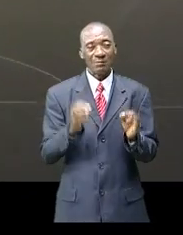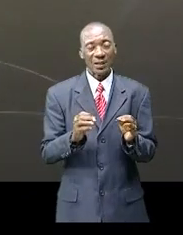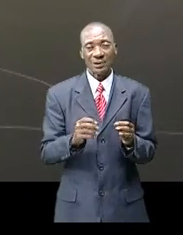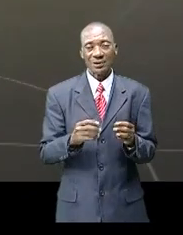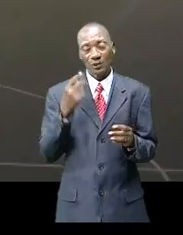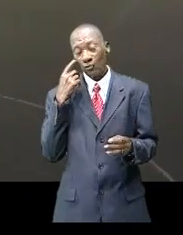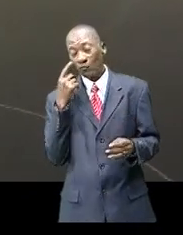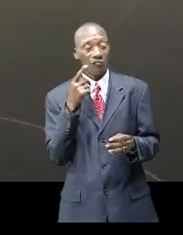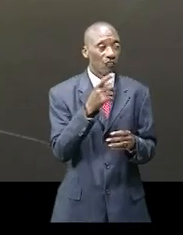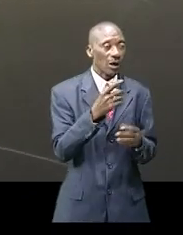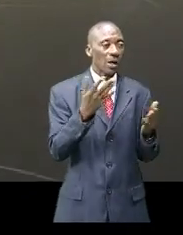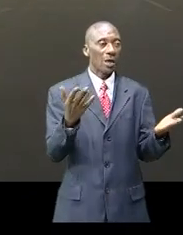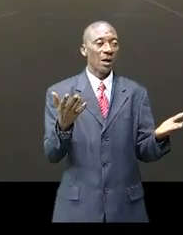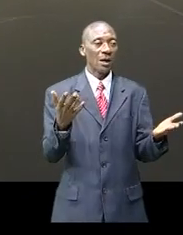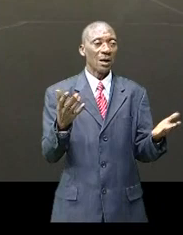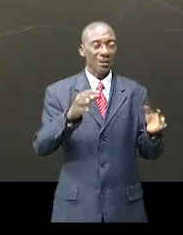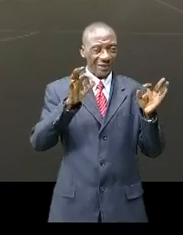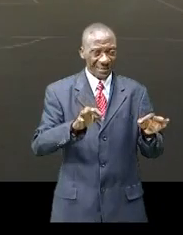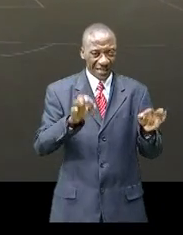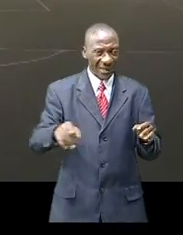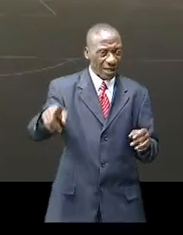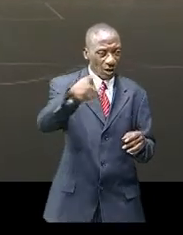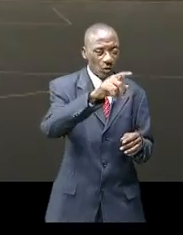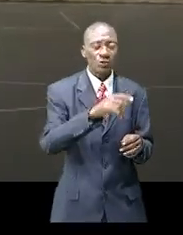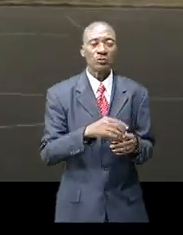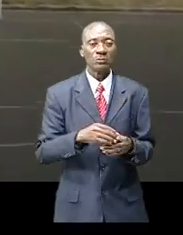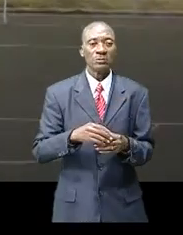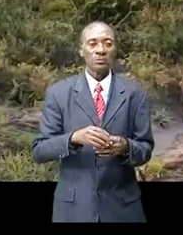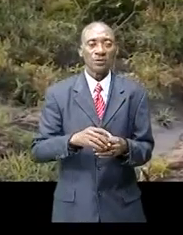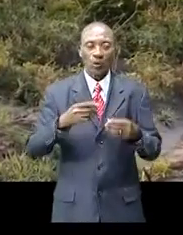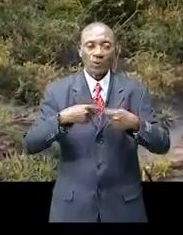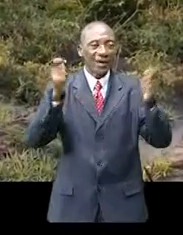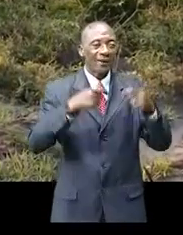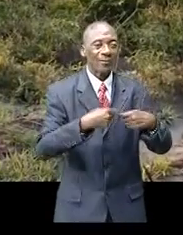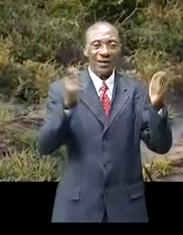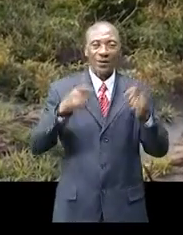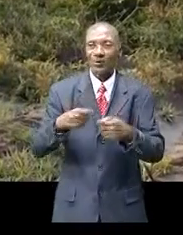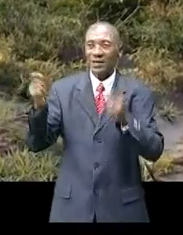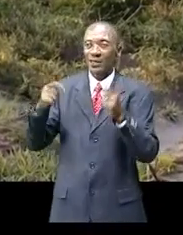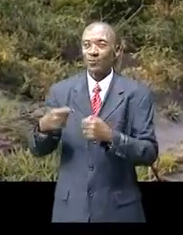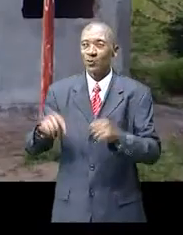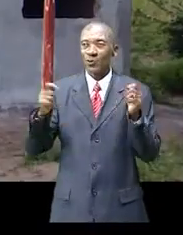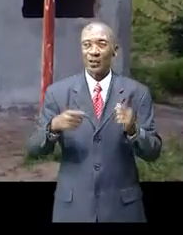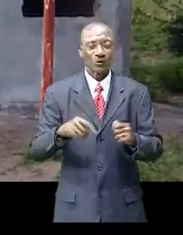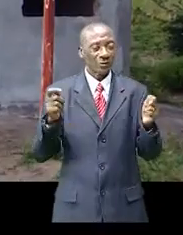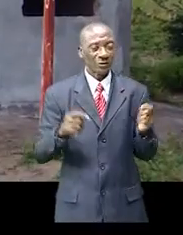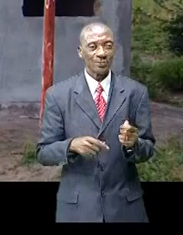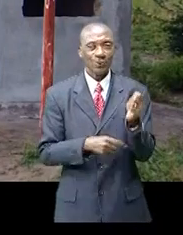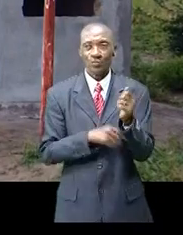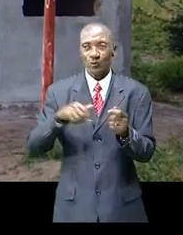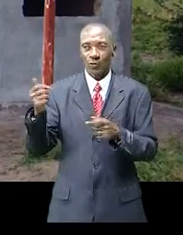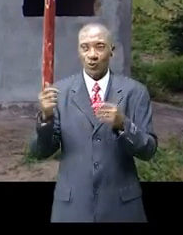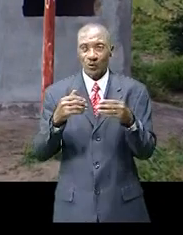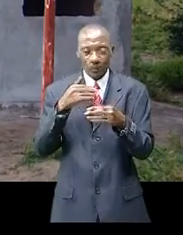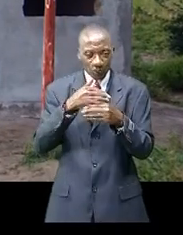cette concession est morcelée et envahie par des occupants non autrement identifiés. D'autres prédateurs ont acquis frauduleusement